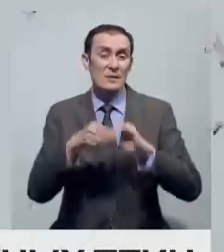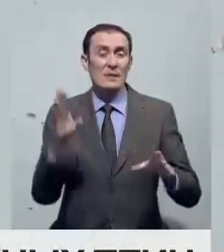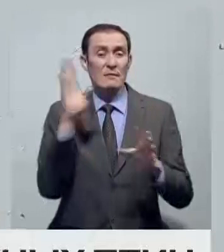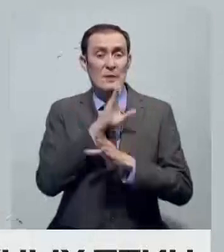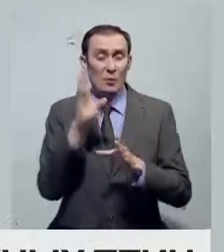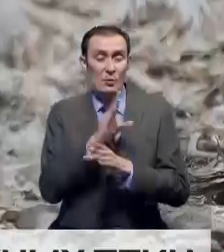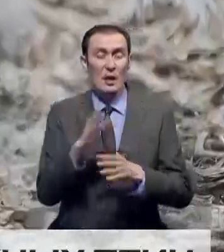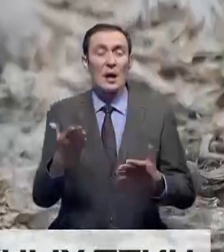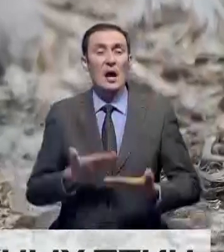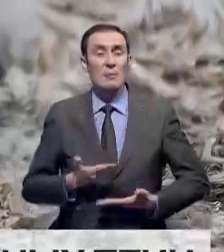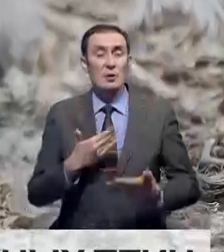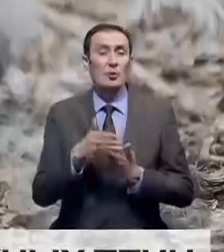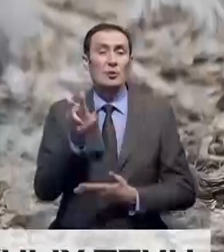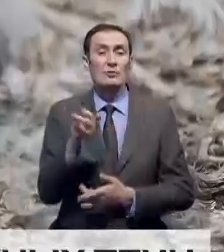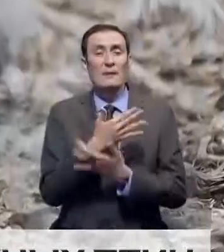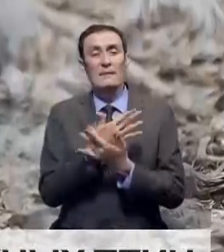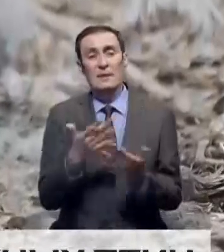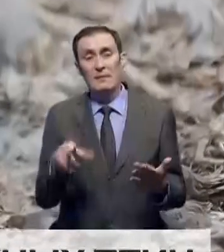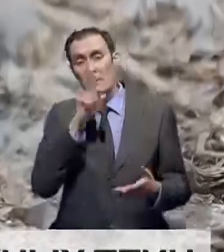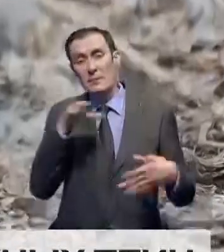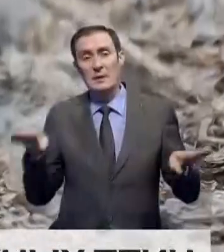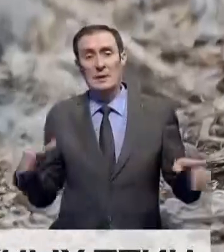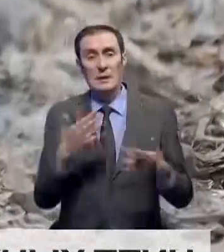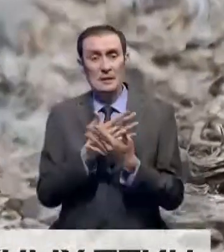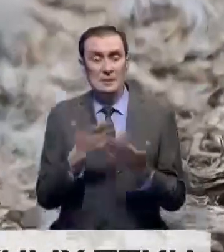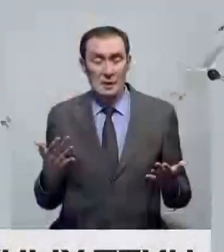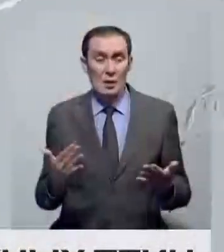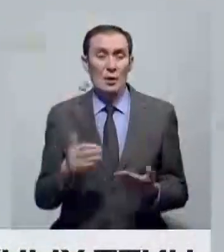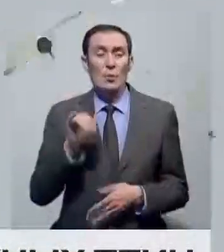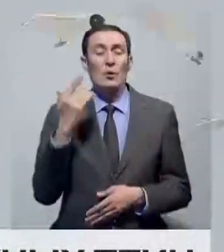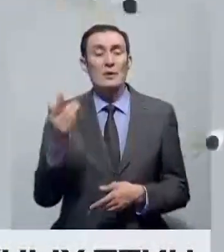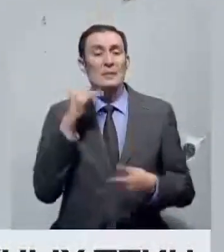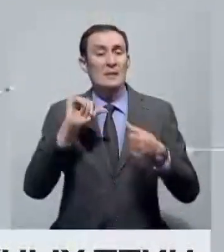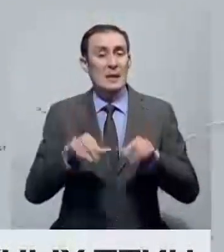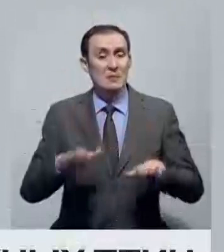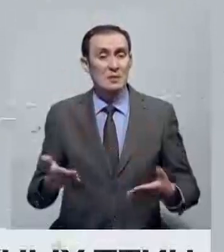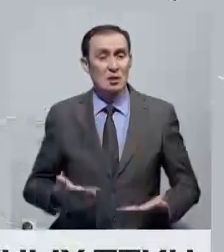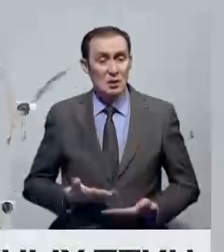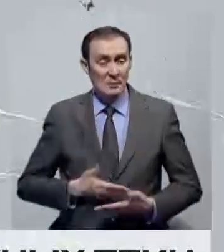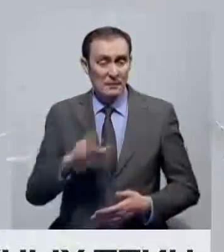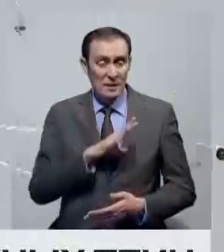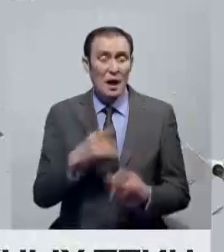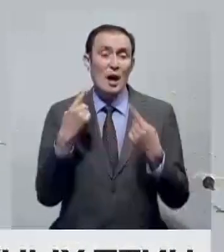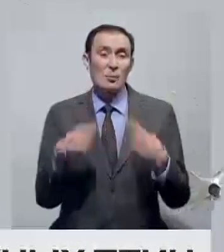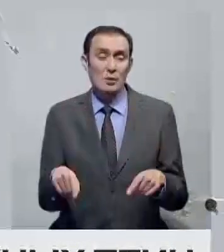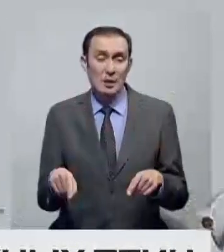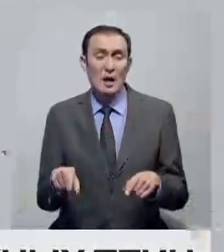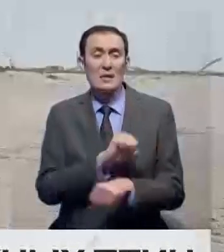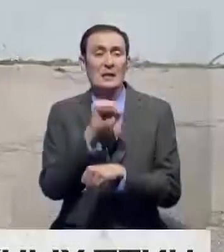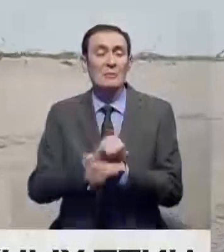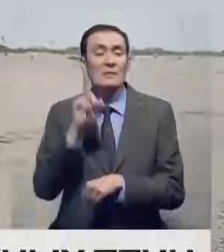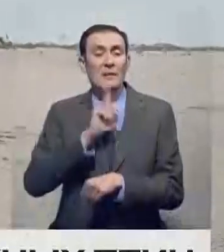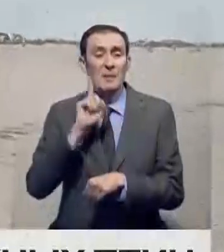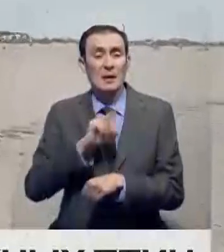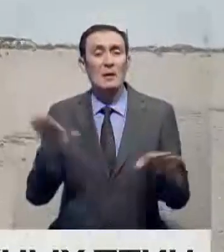природном резервате обитает около 300 видов пернатых. У одних здесь постоянное место гнездования, другие останавливаются